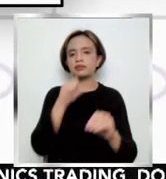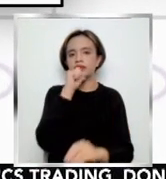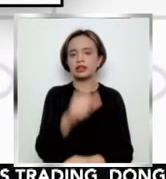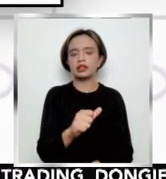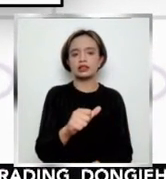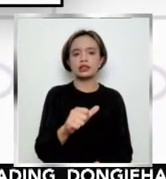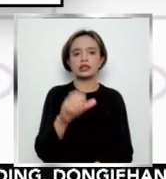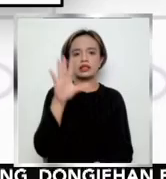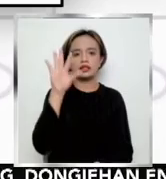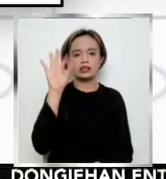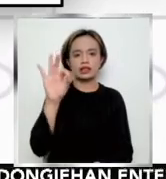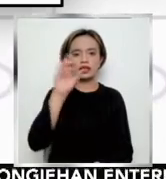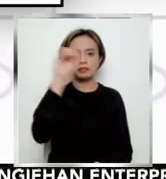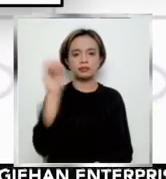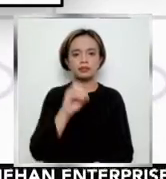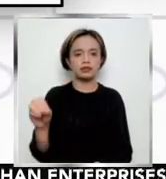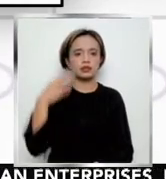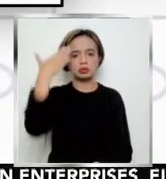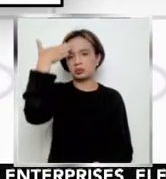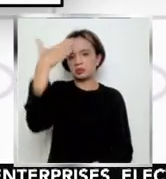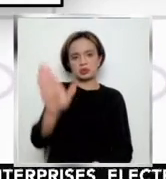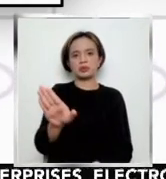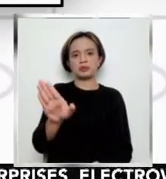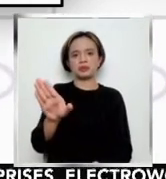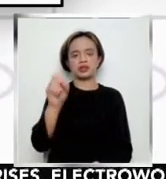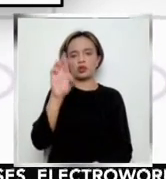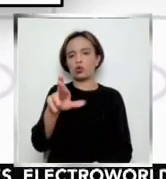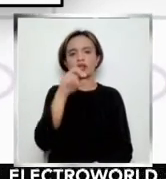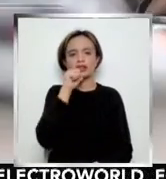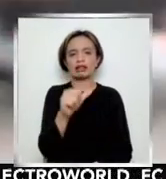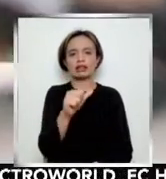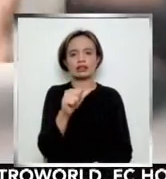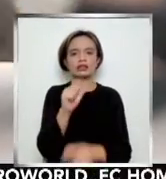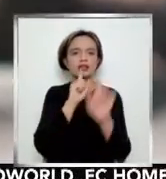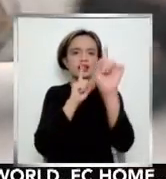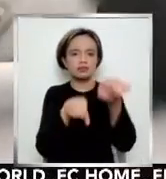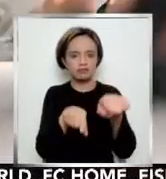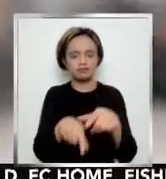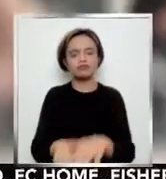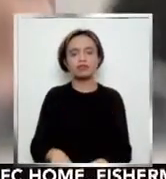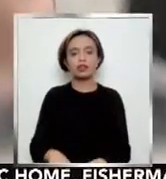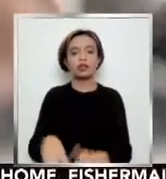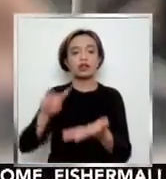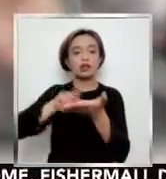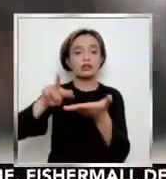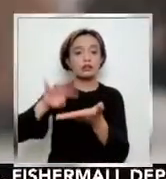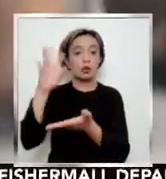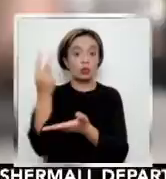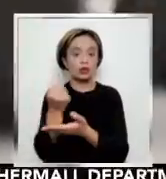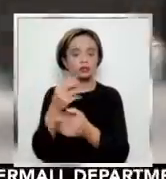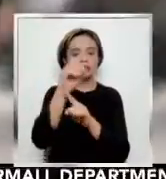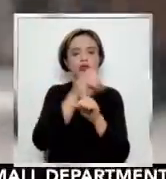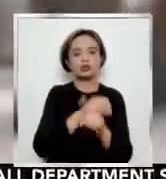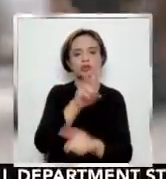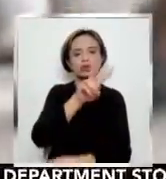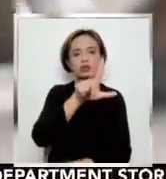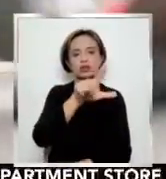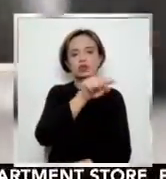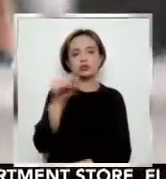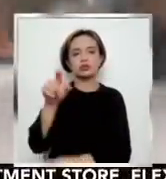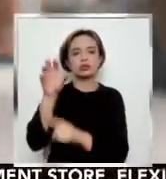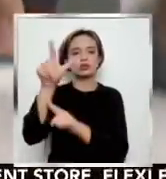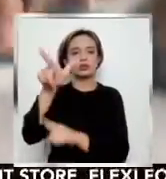9% naman ang hindi raw alam o di kaya'y tumangging sumagot. Ginawa ang survey noong October 23 hanggang 27